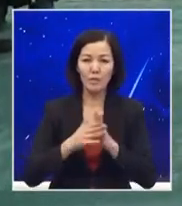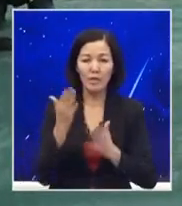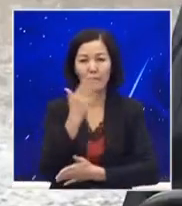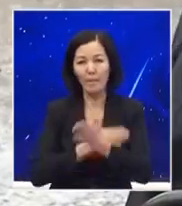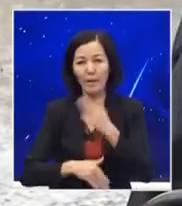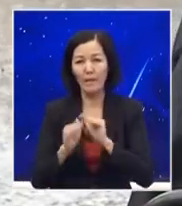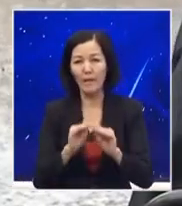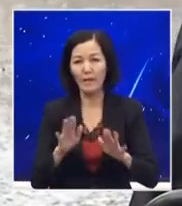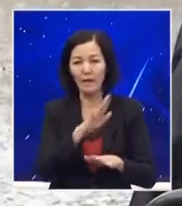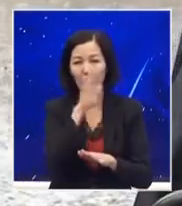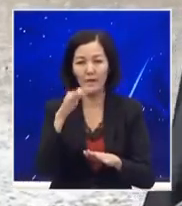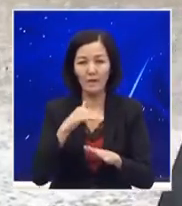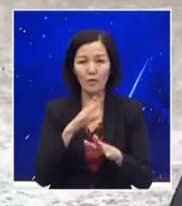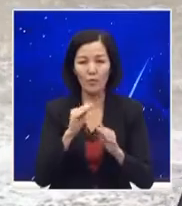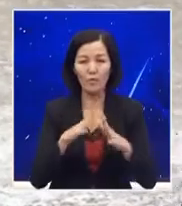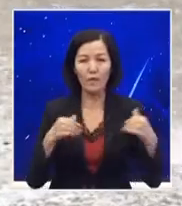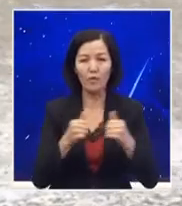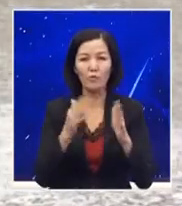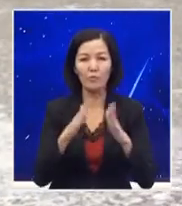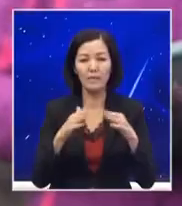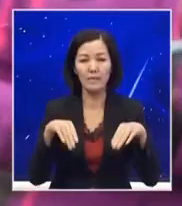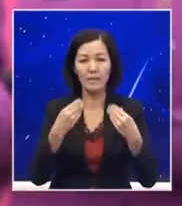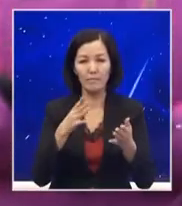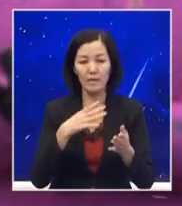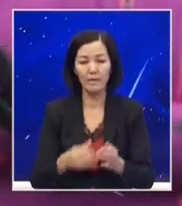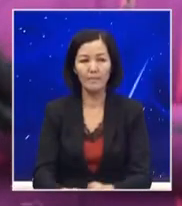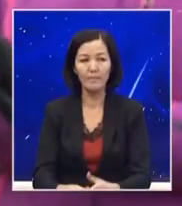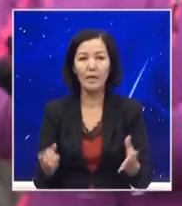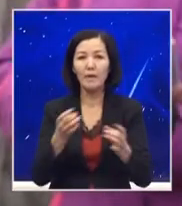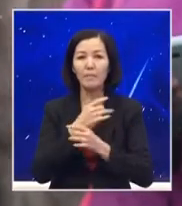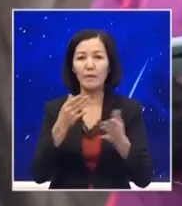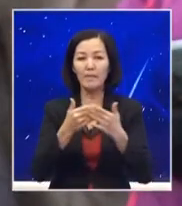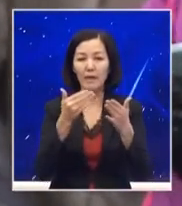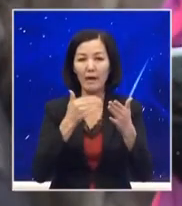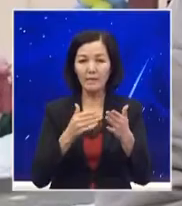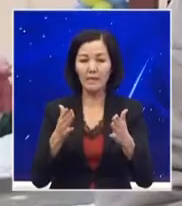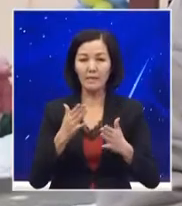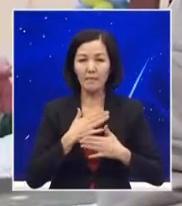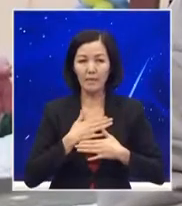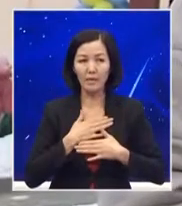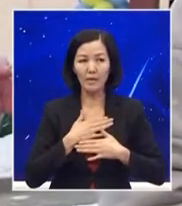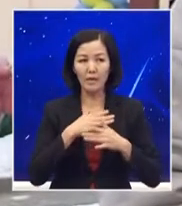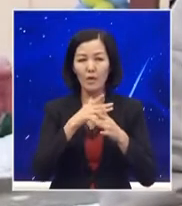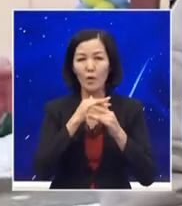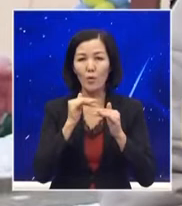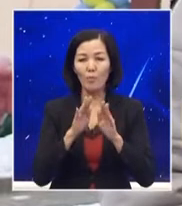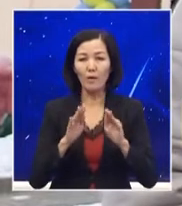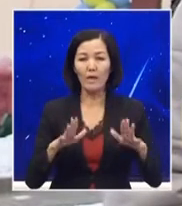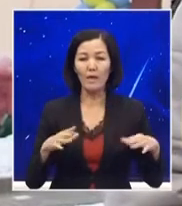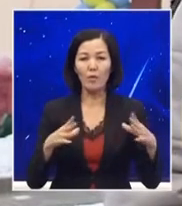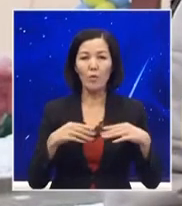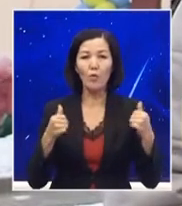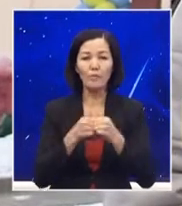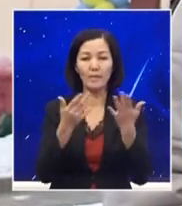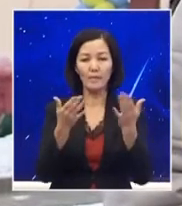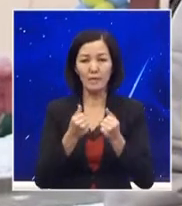шектеулі балалар ата-аналар мен көп балалы отбасыларына табысталды. Мейрам қарсаңында міне көп балалы отбасы ретінде